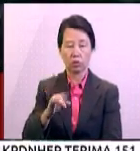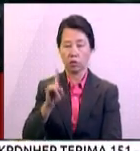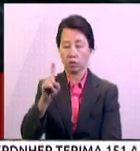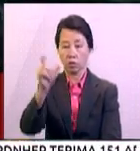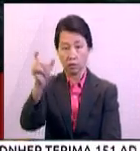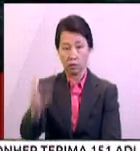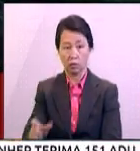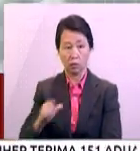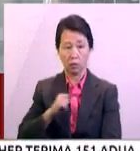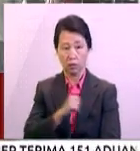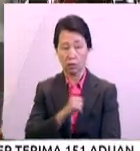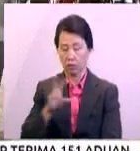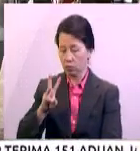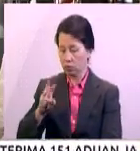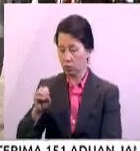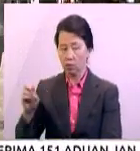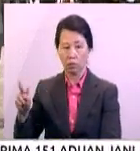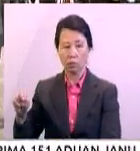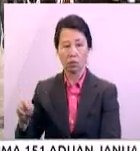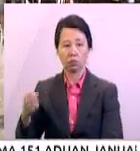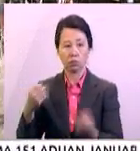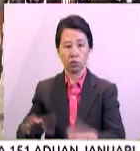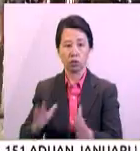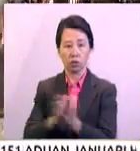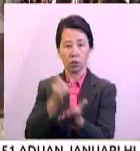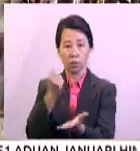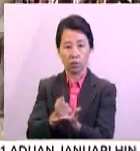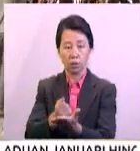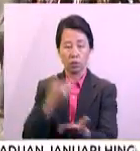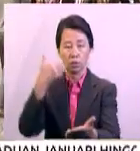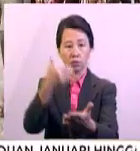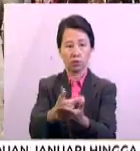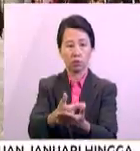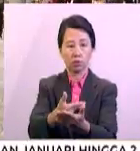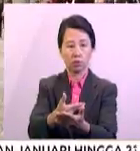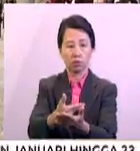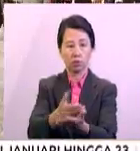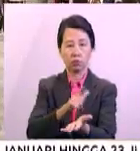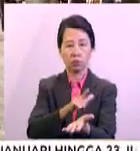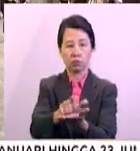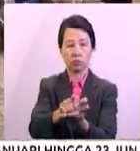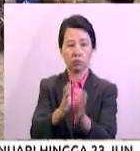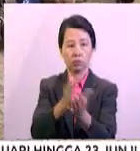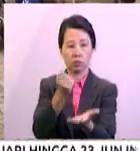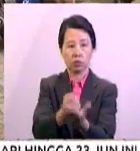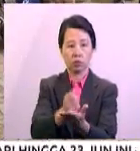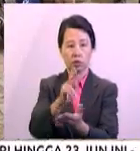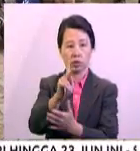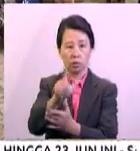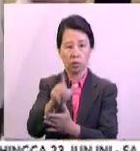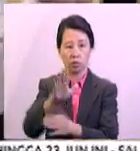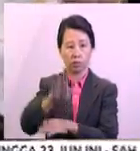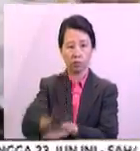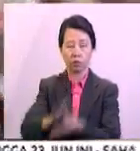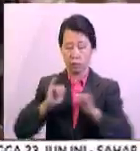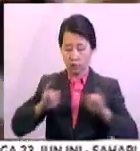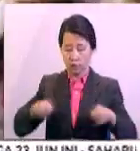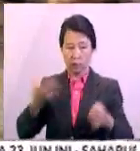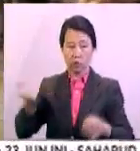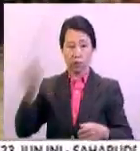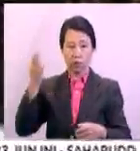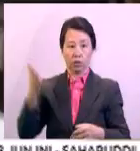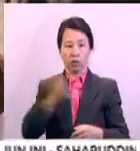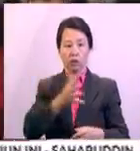anggota kumpulan itu, Woon Ho, kehilangan pasport semasa tiba di lapangan terbang antarabangsa Kuala Lumpur KLIA petang Jumaat lalu